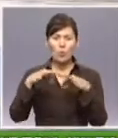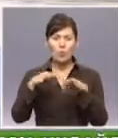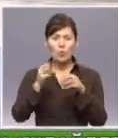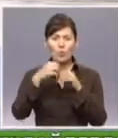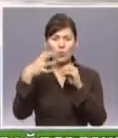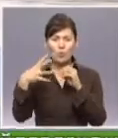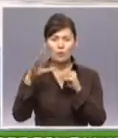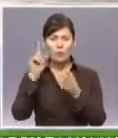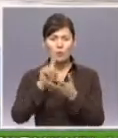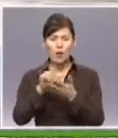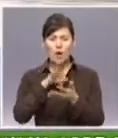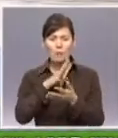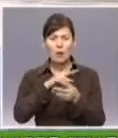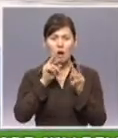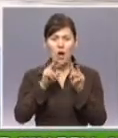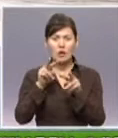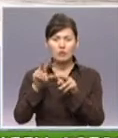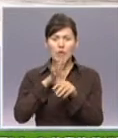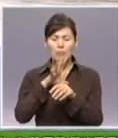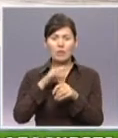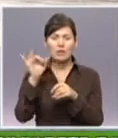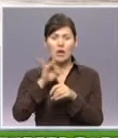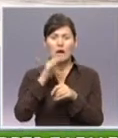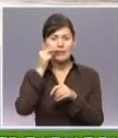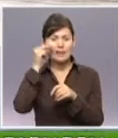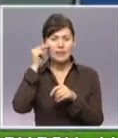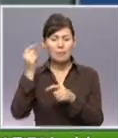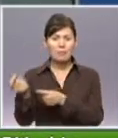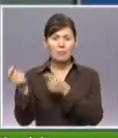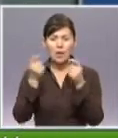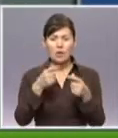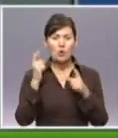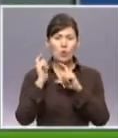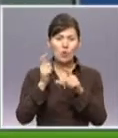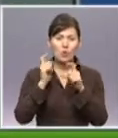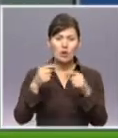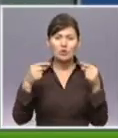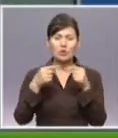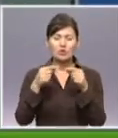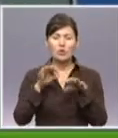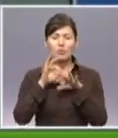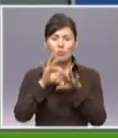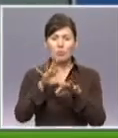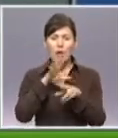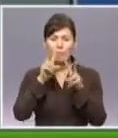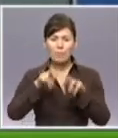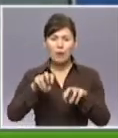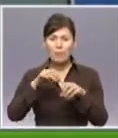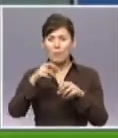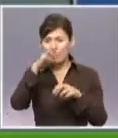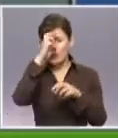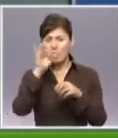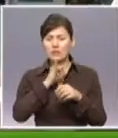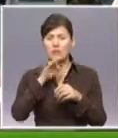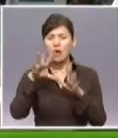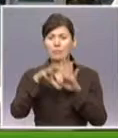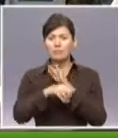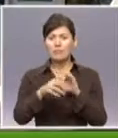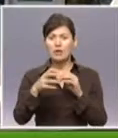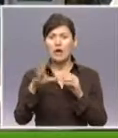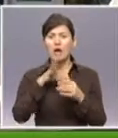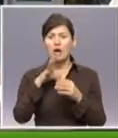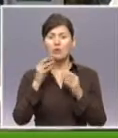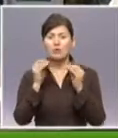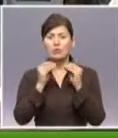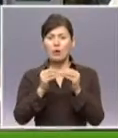15-і міндетті түрде бақылауда екен. Демек, Қытайдан келетін жүк тауарлары тексеруден өтеді. Айта кетек, мемлекеттік кіріс департаменті